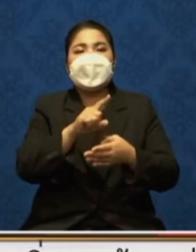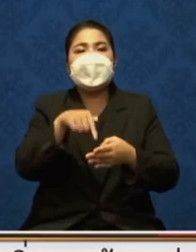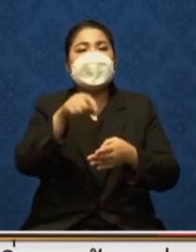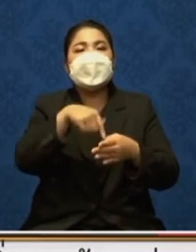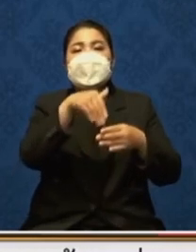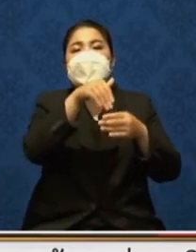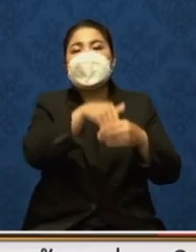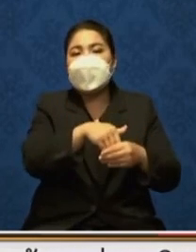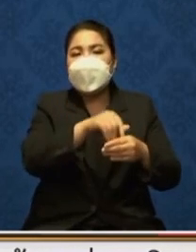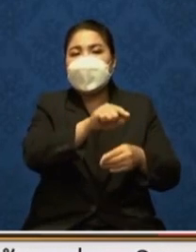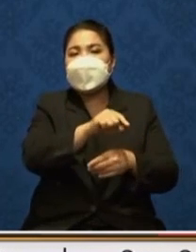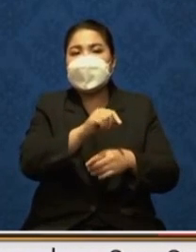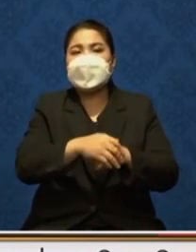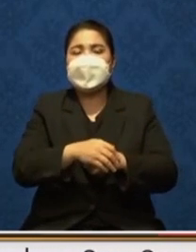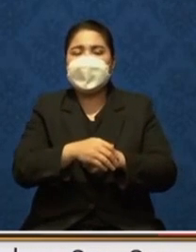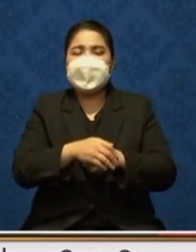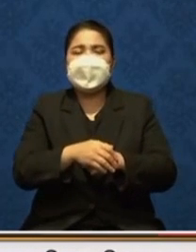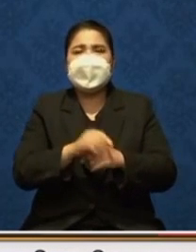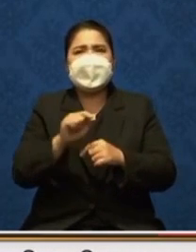ได้ครั